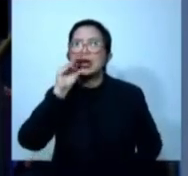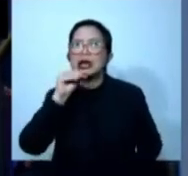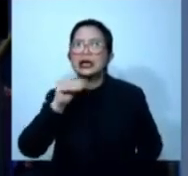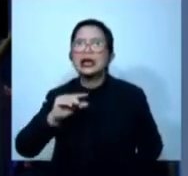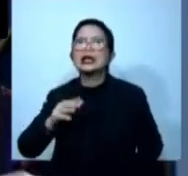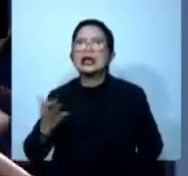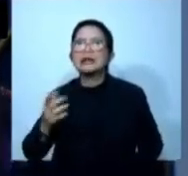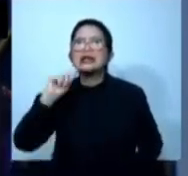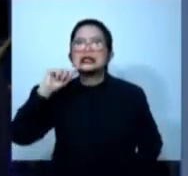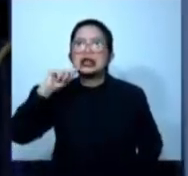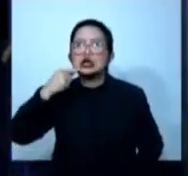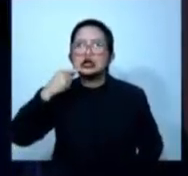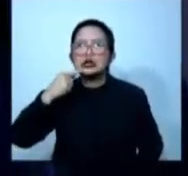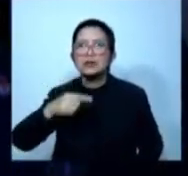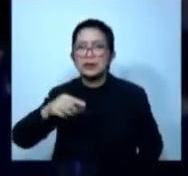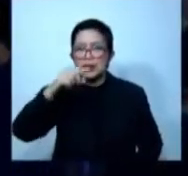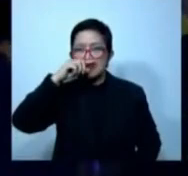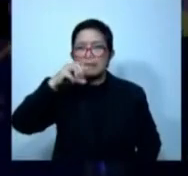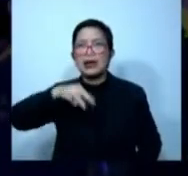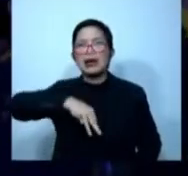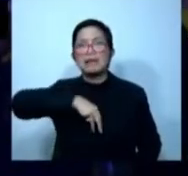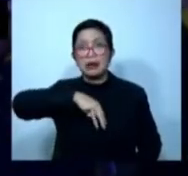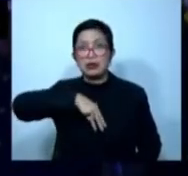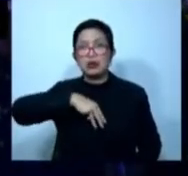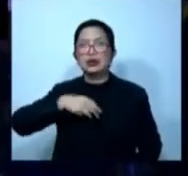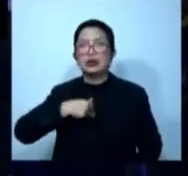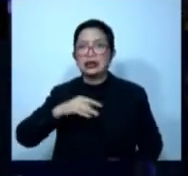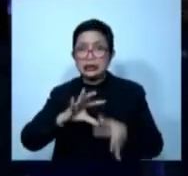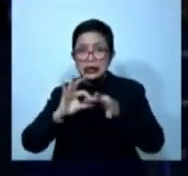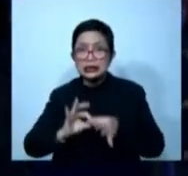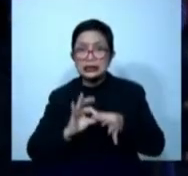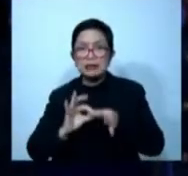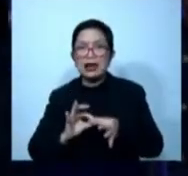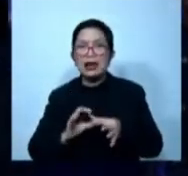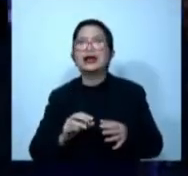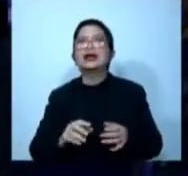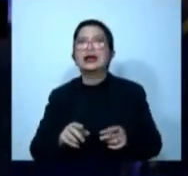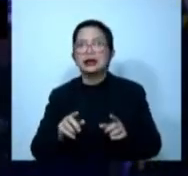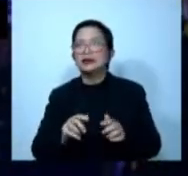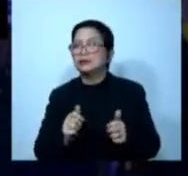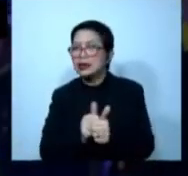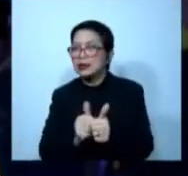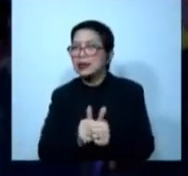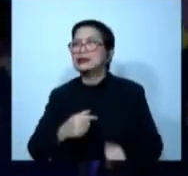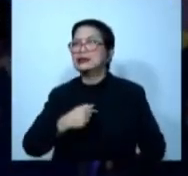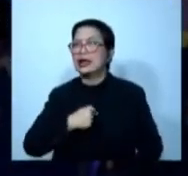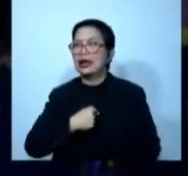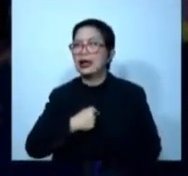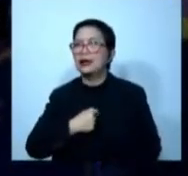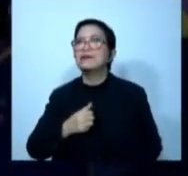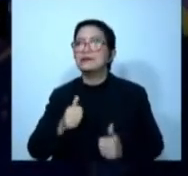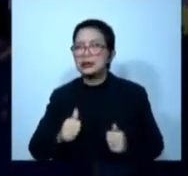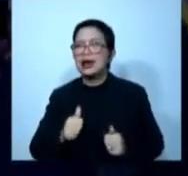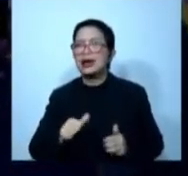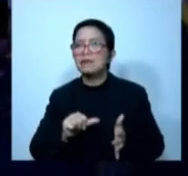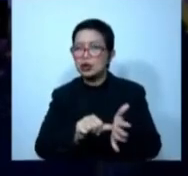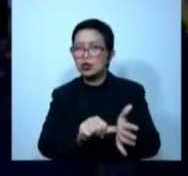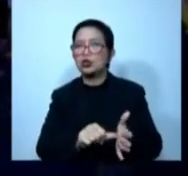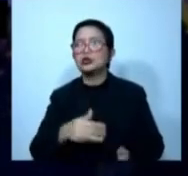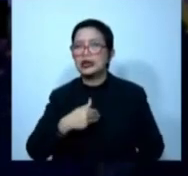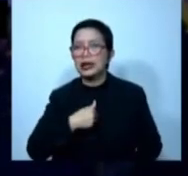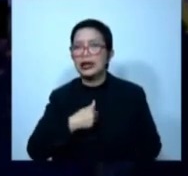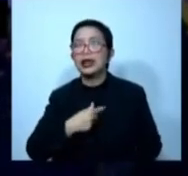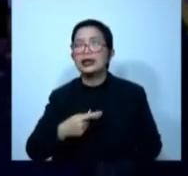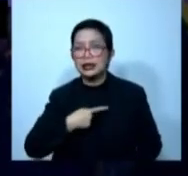keseriusan Pak Mahfud adalah Mitra saya yang selama ini sebagai Menko mengeksekusi itu dengan baik kita akan